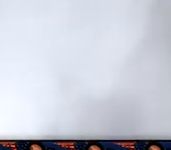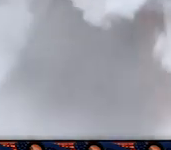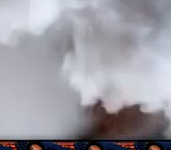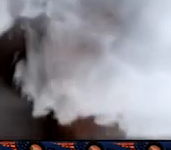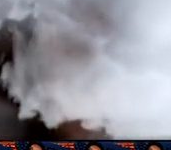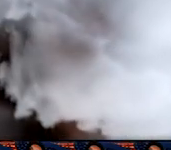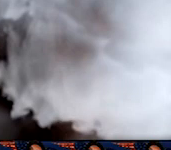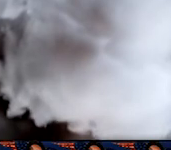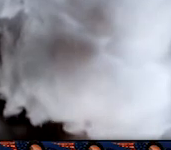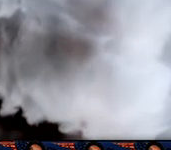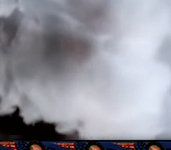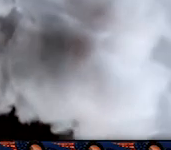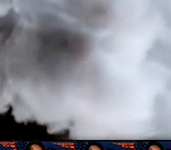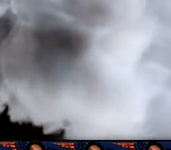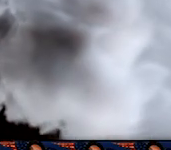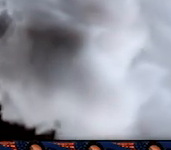ስትመጣ